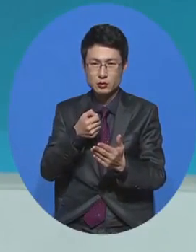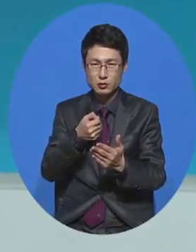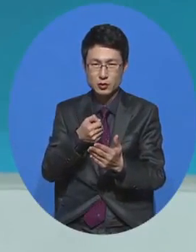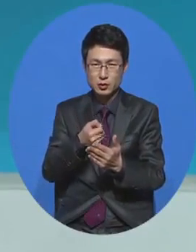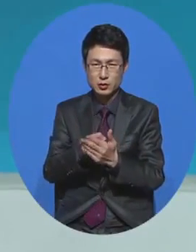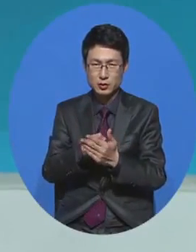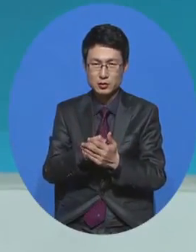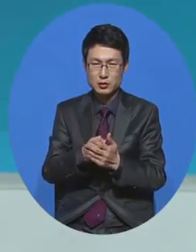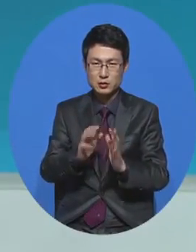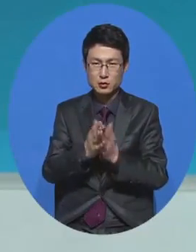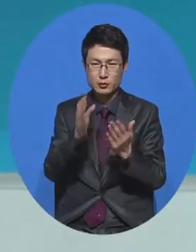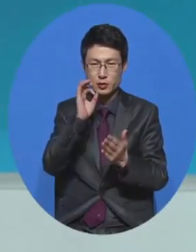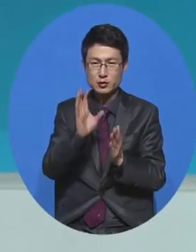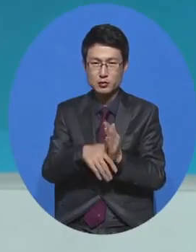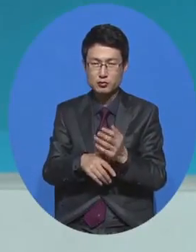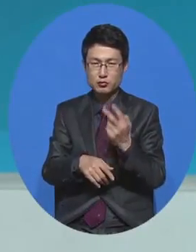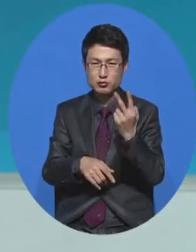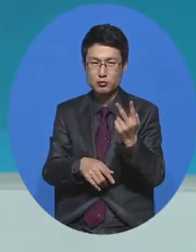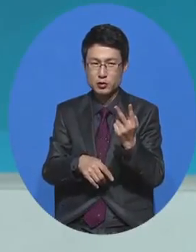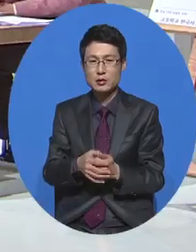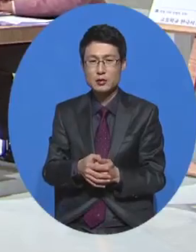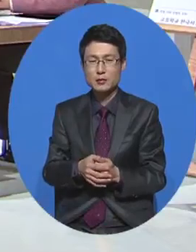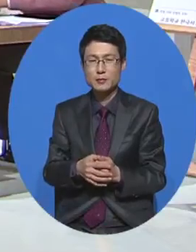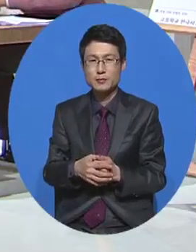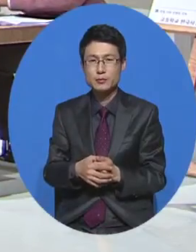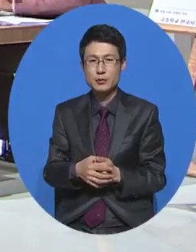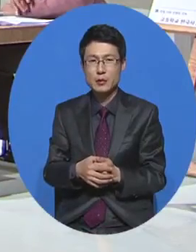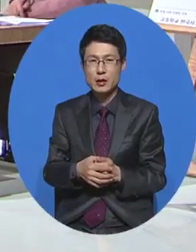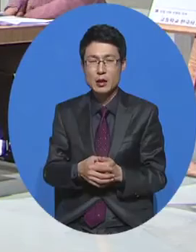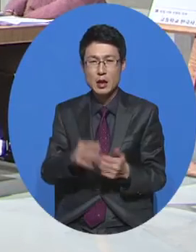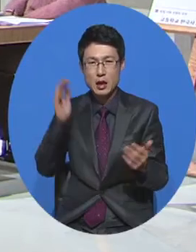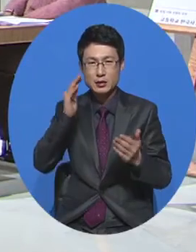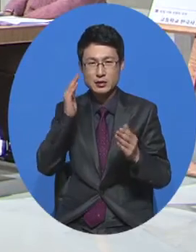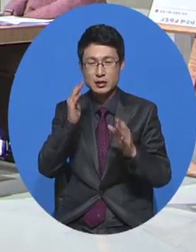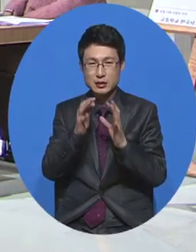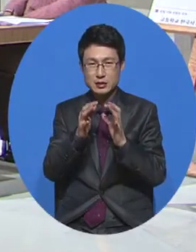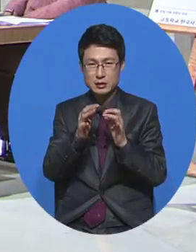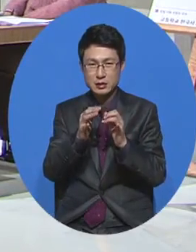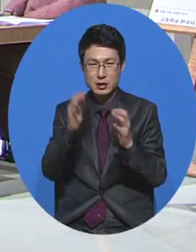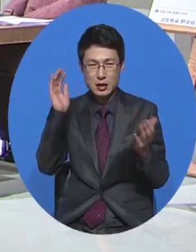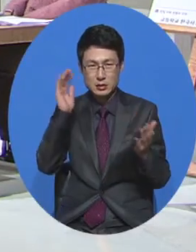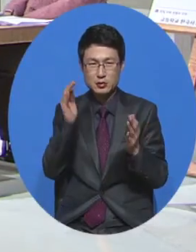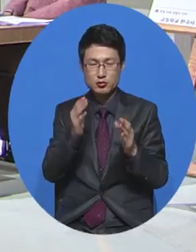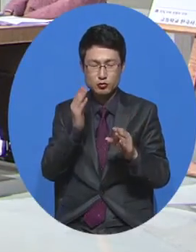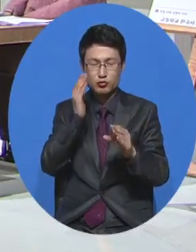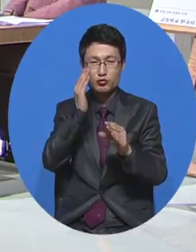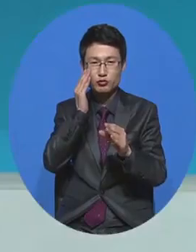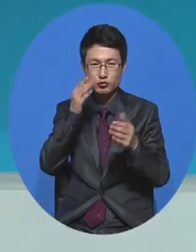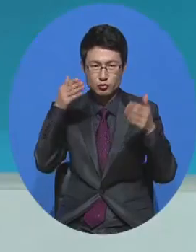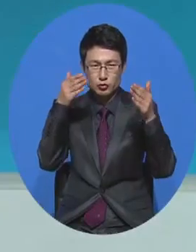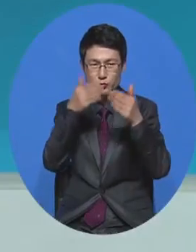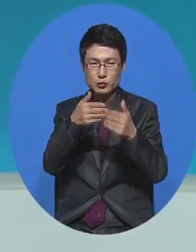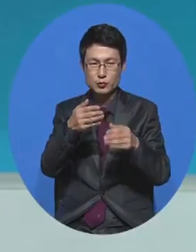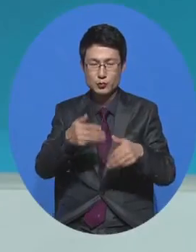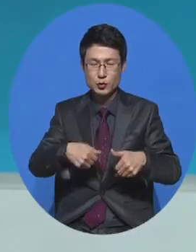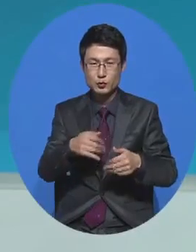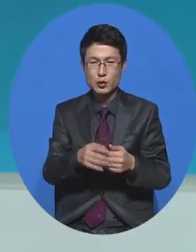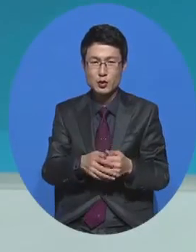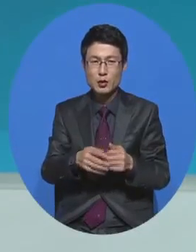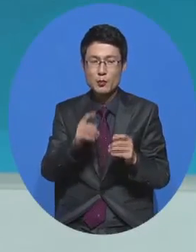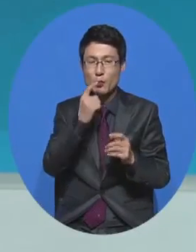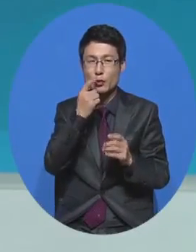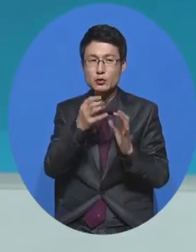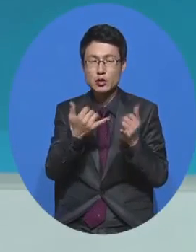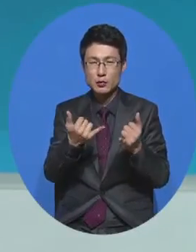측면을 갔다가 좀 관점을 가져야 된다고 합니다 우리 학생들을 고려해야 한다는 것이죠 대상은 우리 학생들이 배우는 것인데